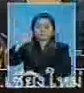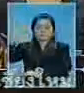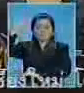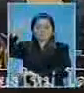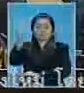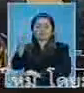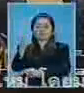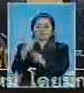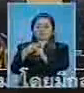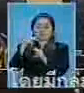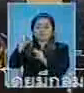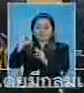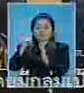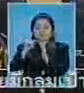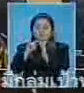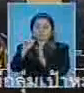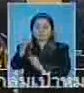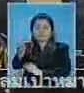จุลพันธ